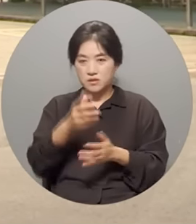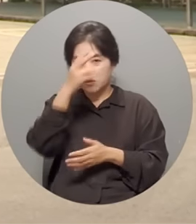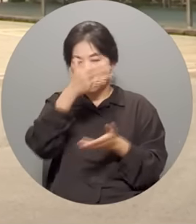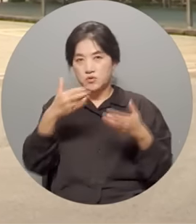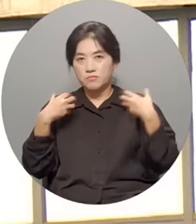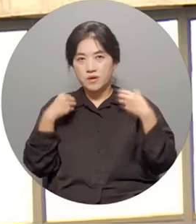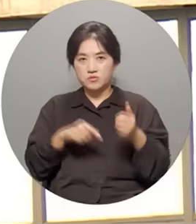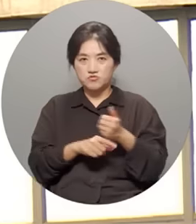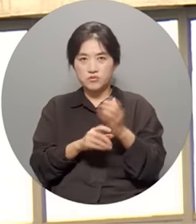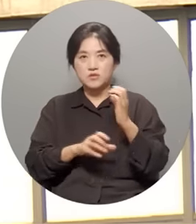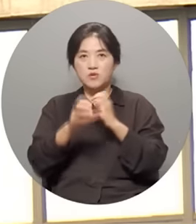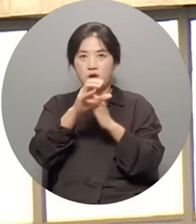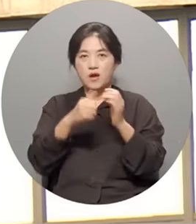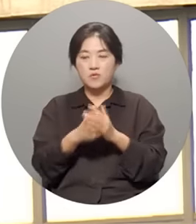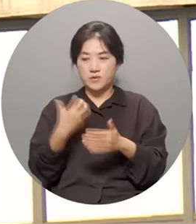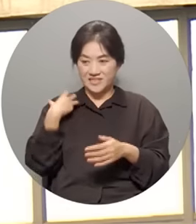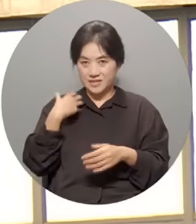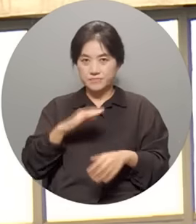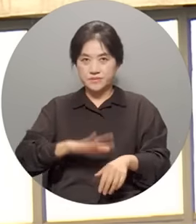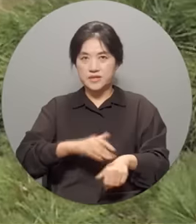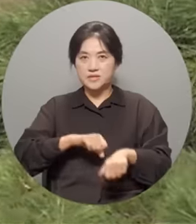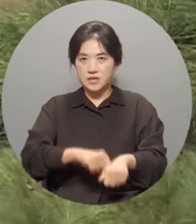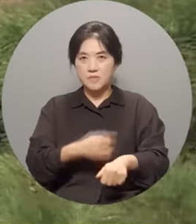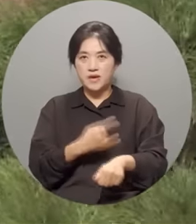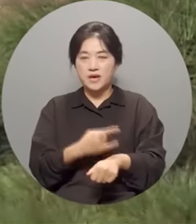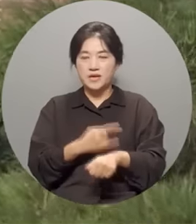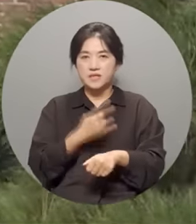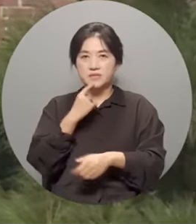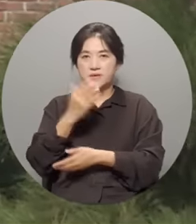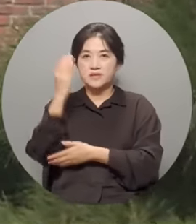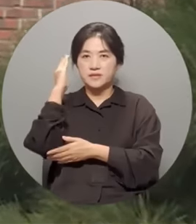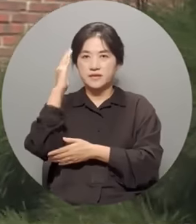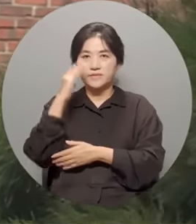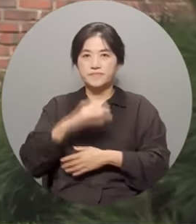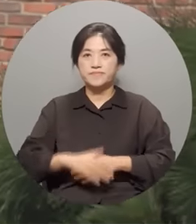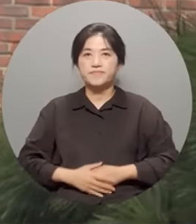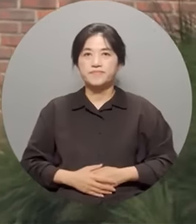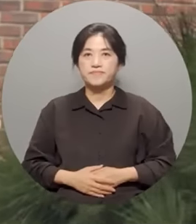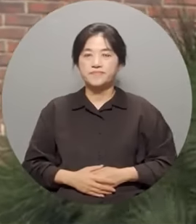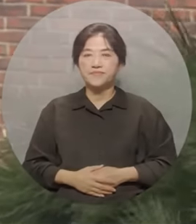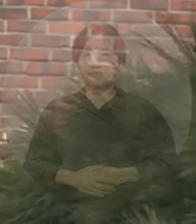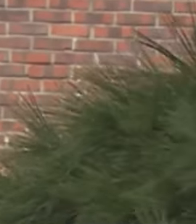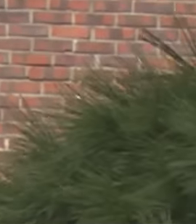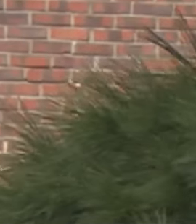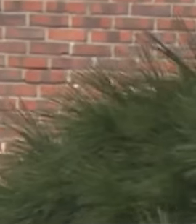수사를 확대하고 책임자 처벌에 속도를 내겠다고 밝혔습니다. MBC 뉴스 김영창입니다.